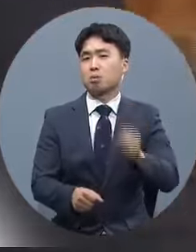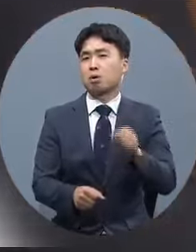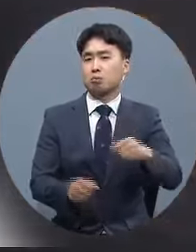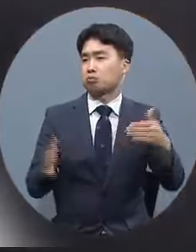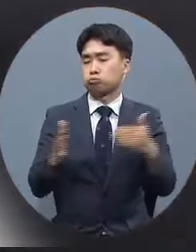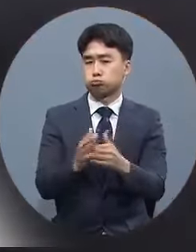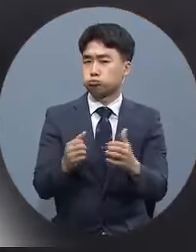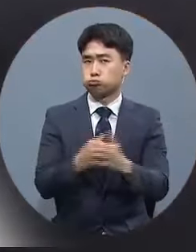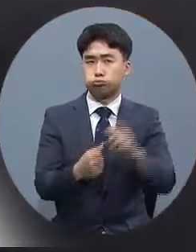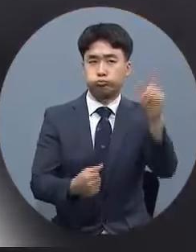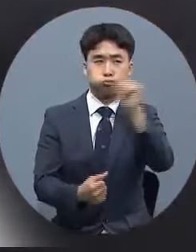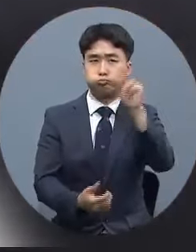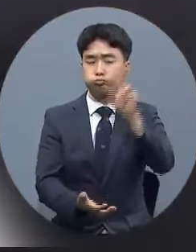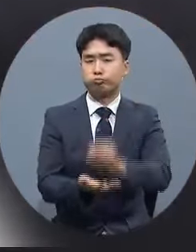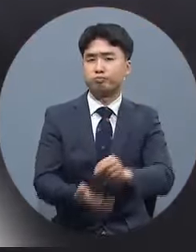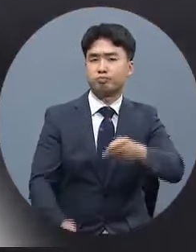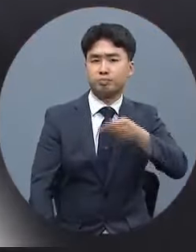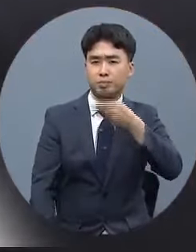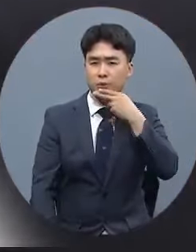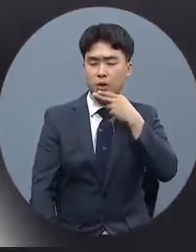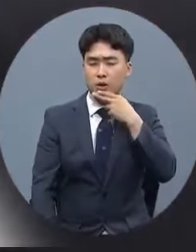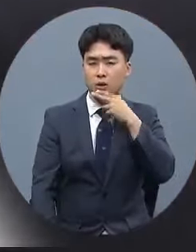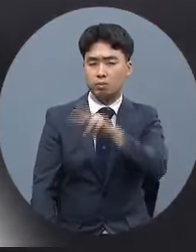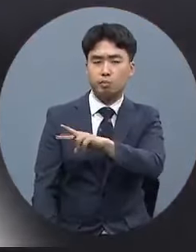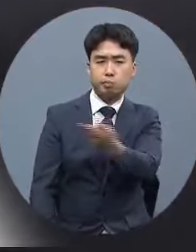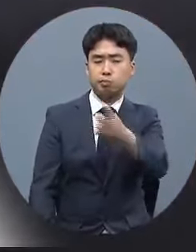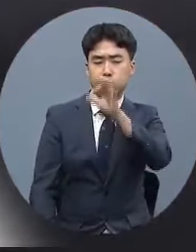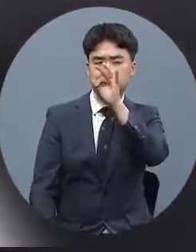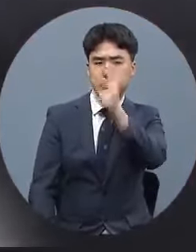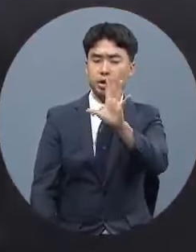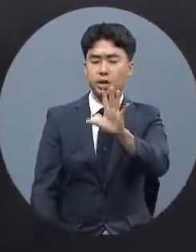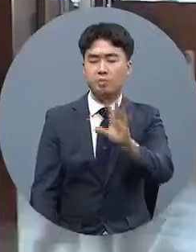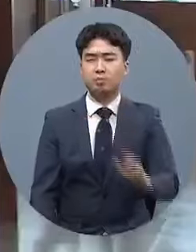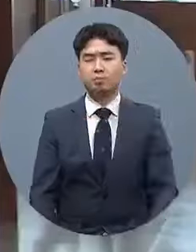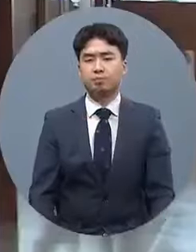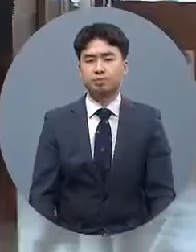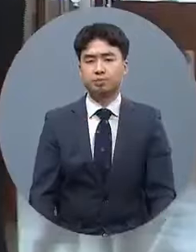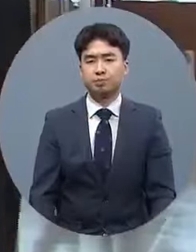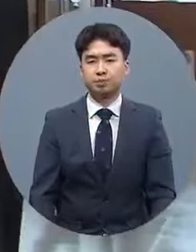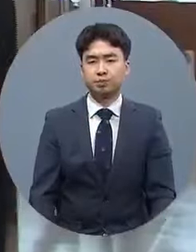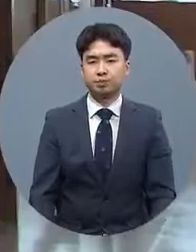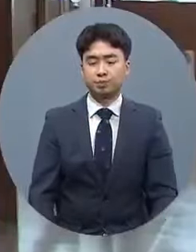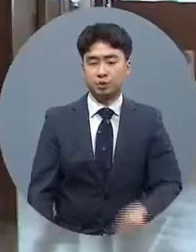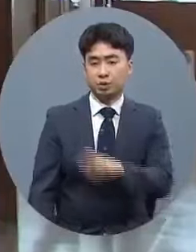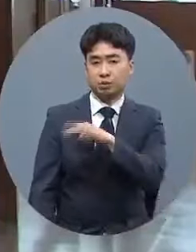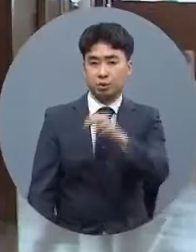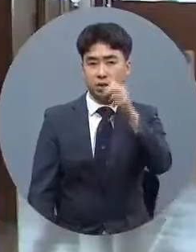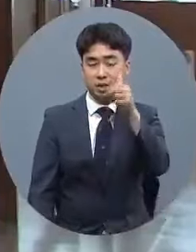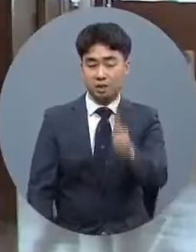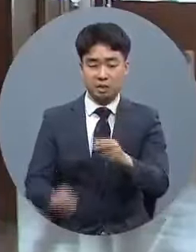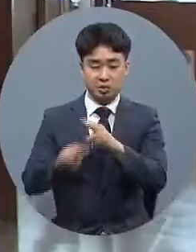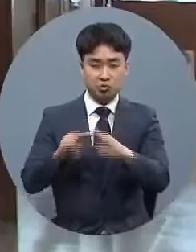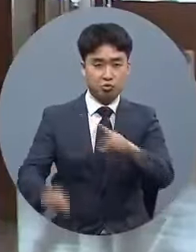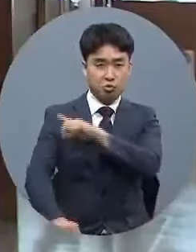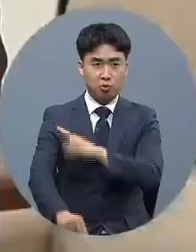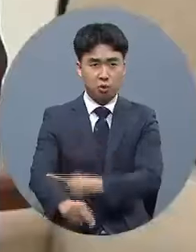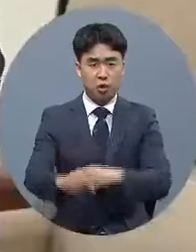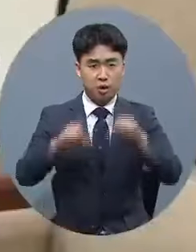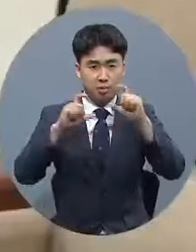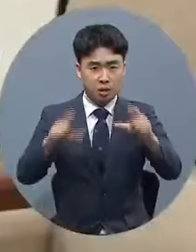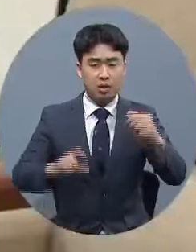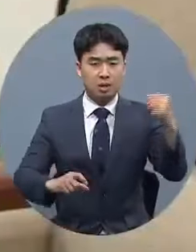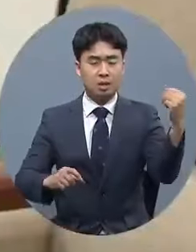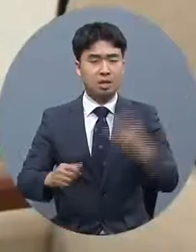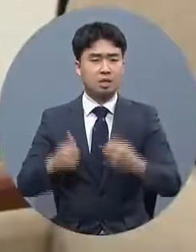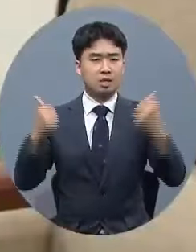아무 문제가 되지 않는다며 정정은 불가능하다는 입장입니다. 의장이 취소권을 발동하고 다시